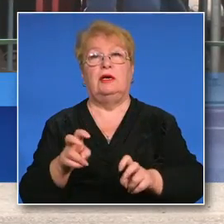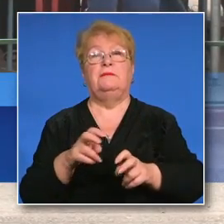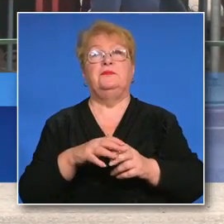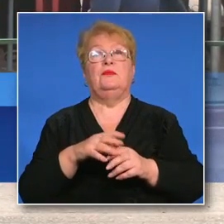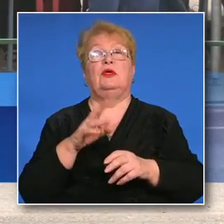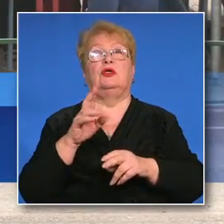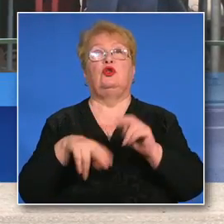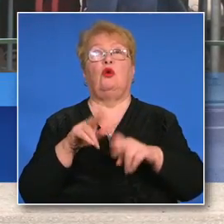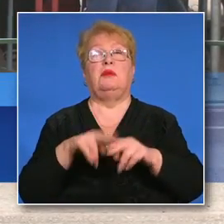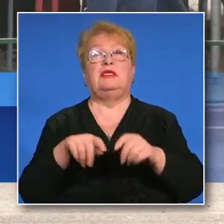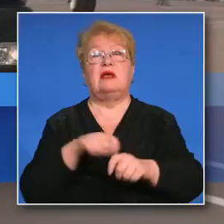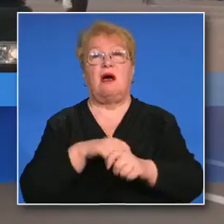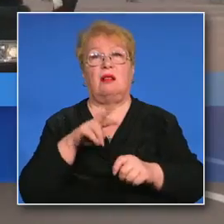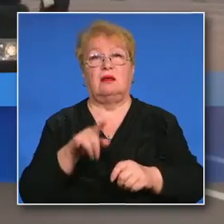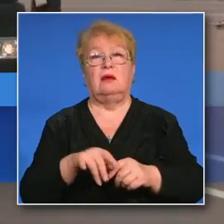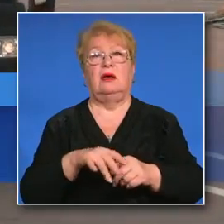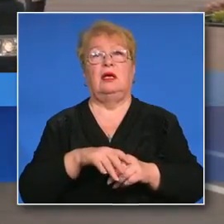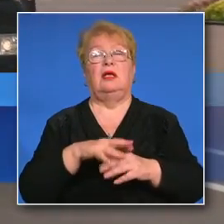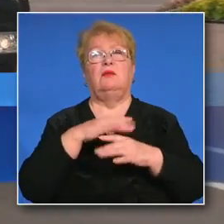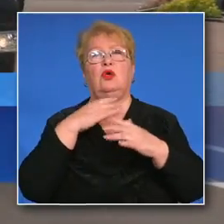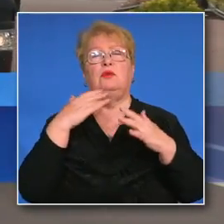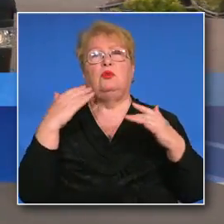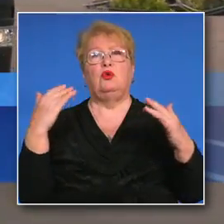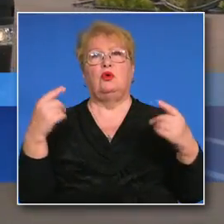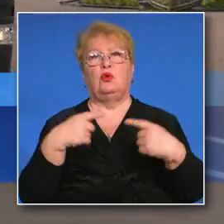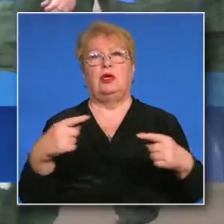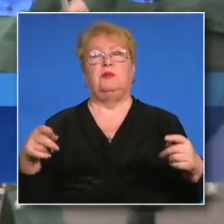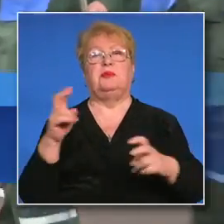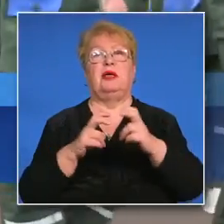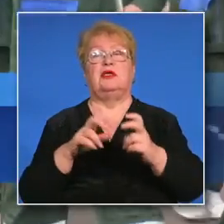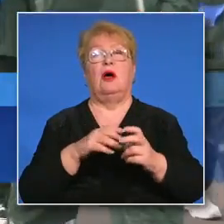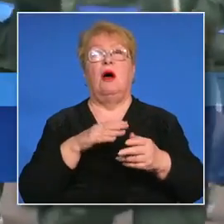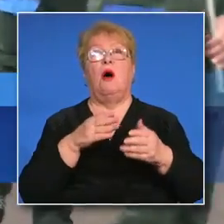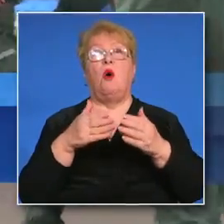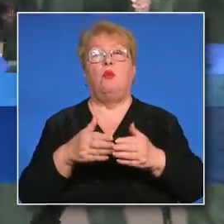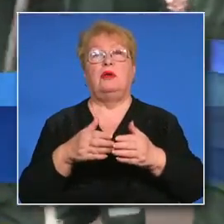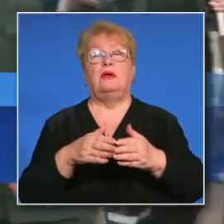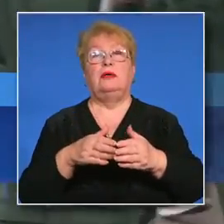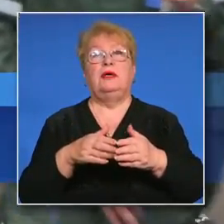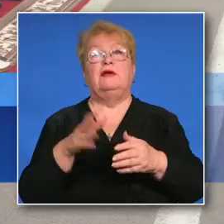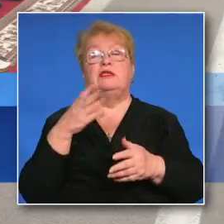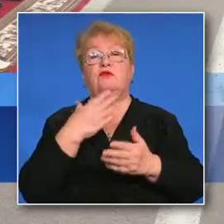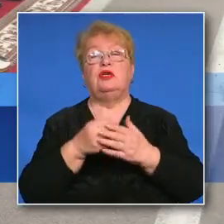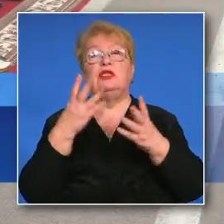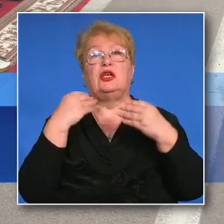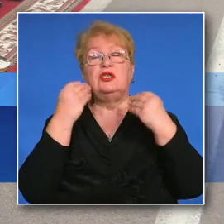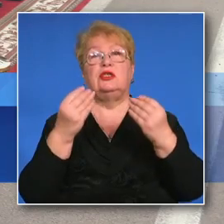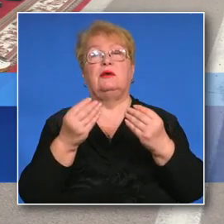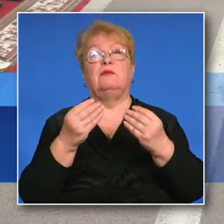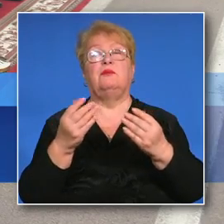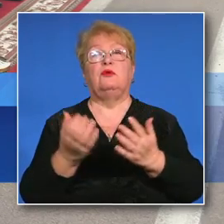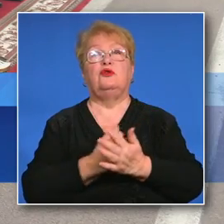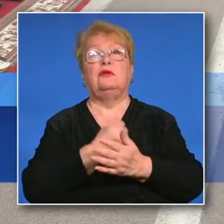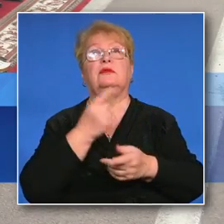Гомельстройматериалы, Коминтерн, Спартак, Мелковита и многие другие предприятия города всех отраслей. В свой день рождения Гомель получил по-настоящему